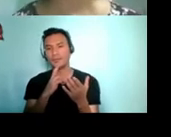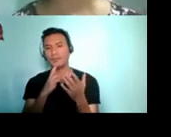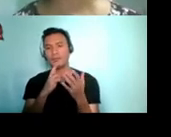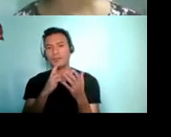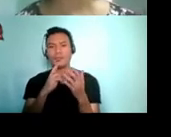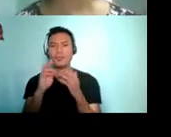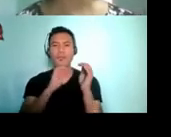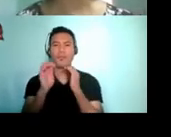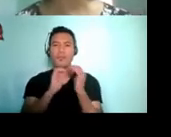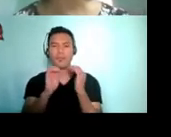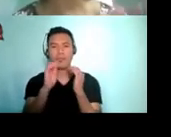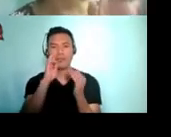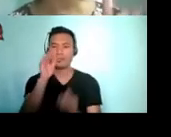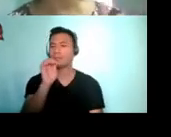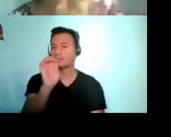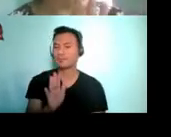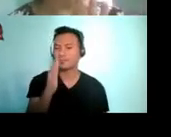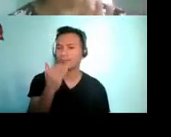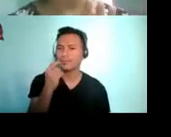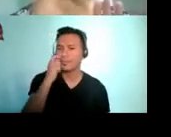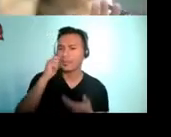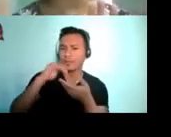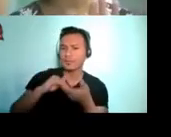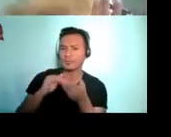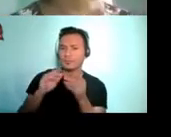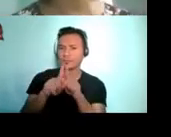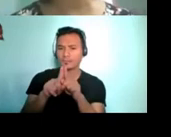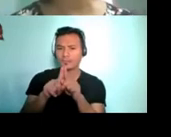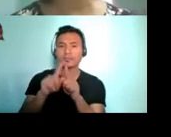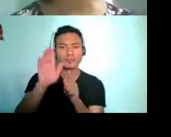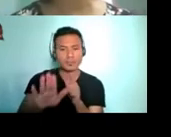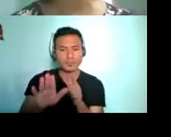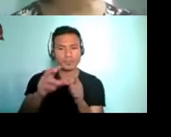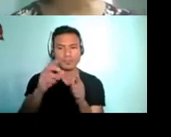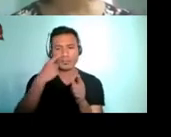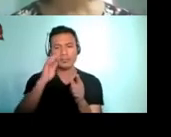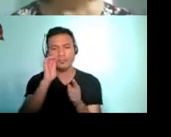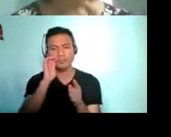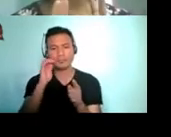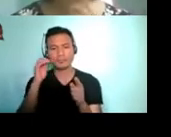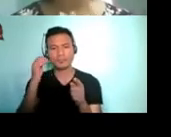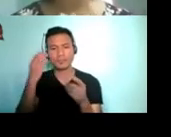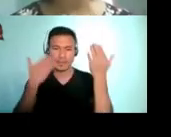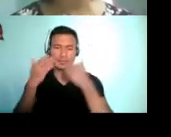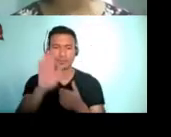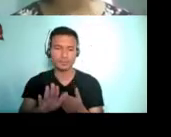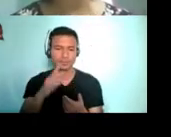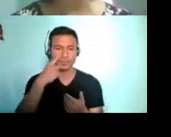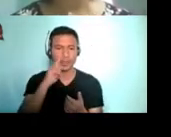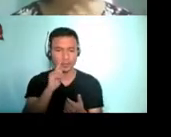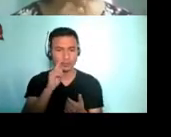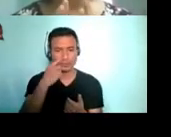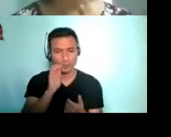आउन सक्छु, किन भन्दा त्यहाँनिर अलिकति उसको श्रीमानले चाहिँ साथ दिएको, सासूबाट चाहिँ हिंसामा परेको थियो होइन। सासू ससुरा सबै